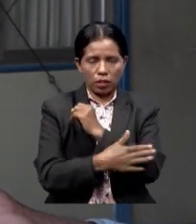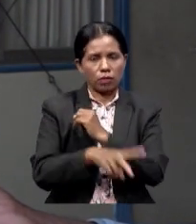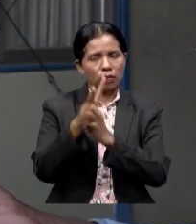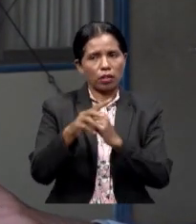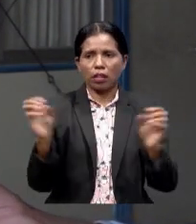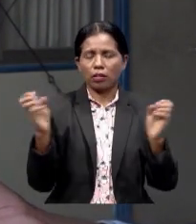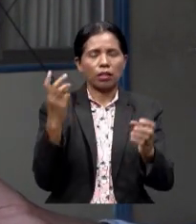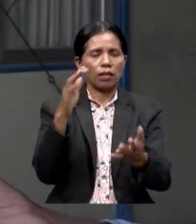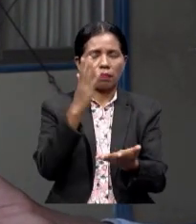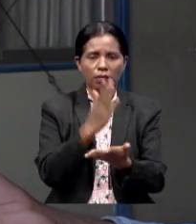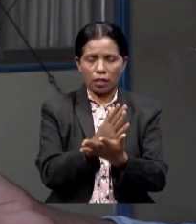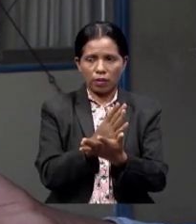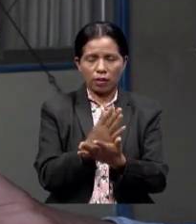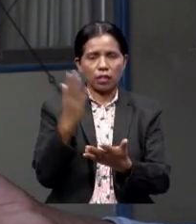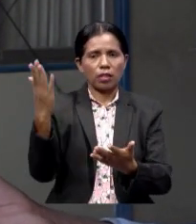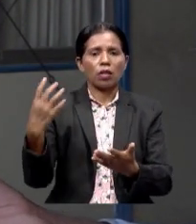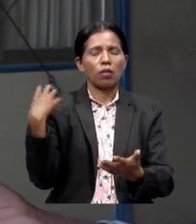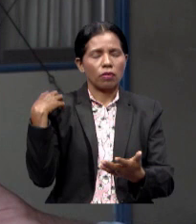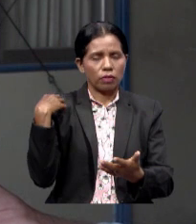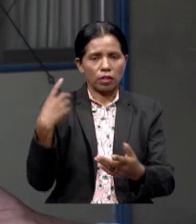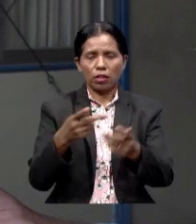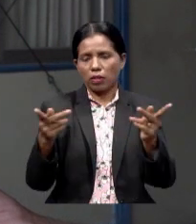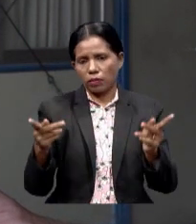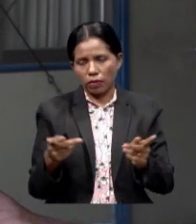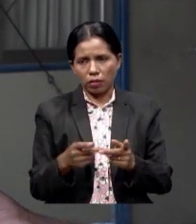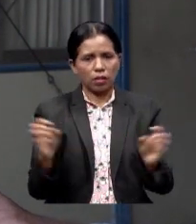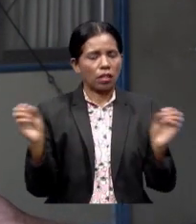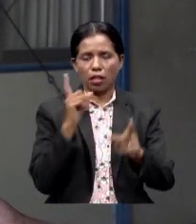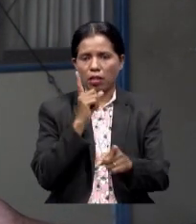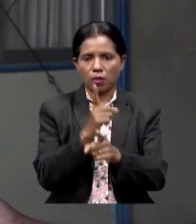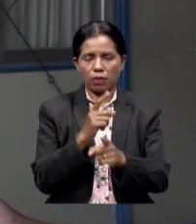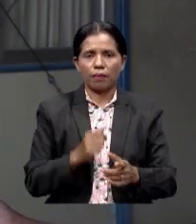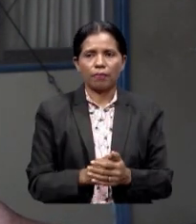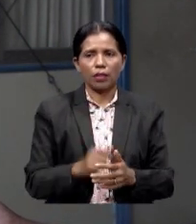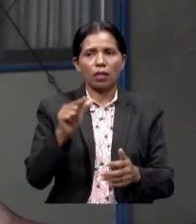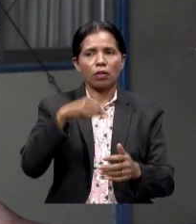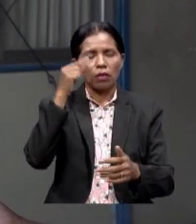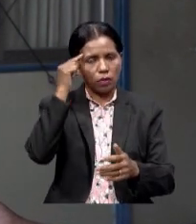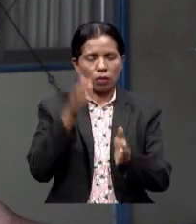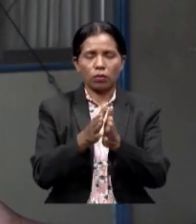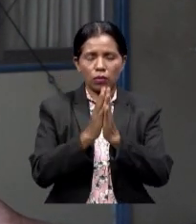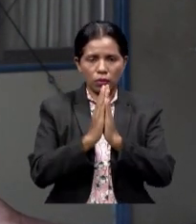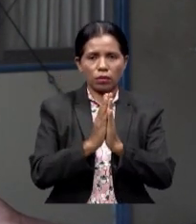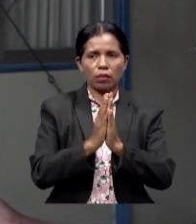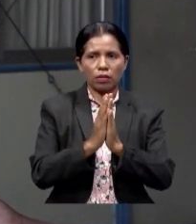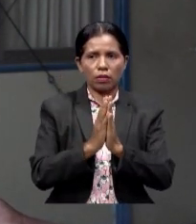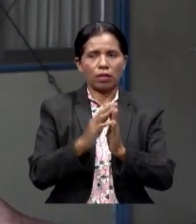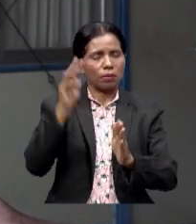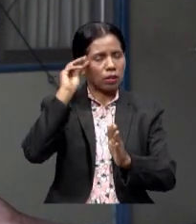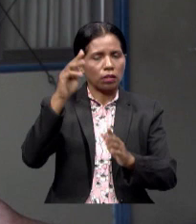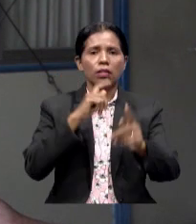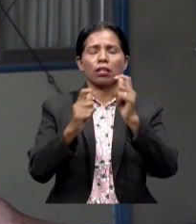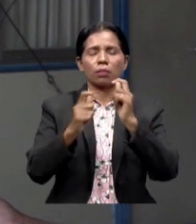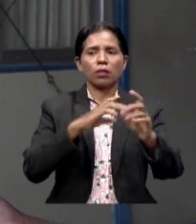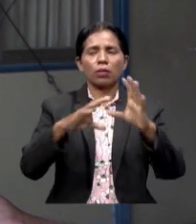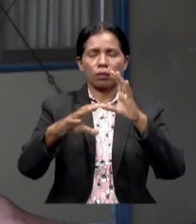se ita para fila fali iha edifisu di Fatim ba fali Fatim ne la los. Ne be governo khusus na Fatim be be transporte komunikasaun para